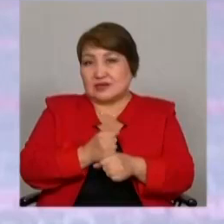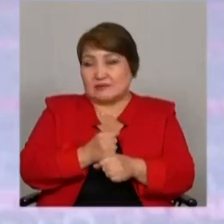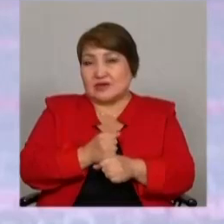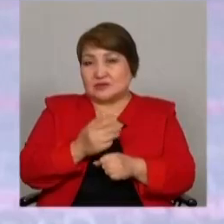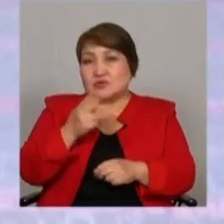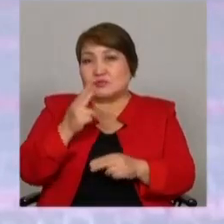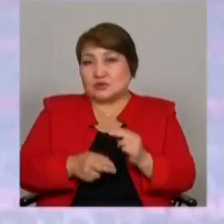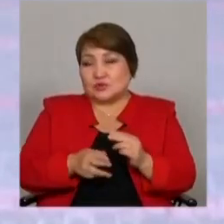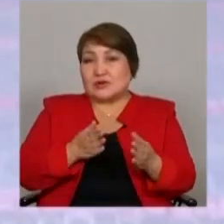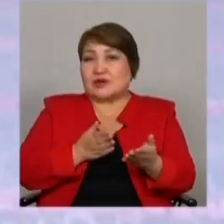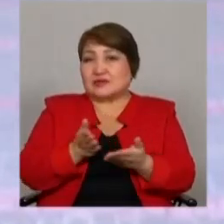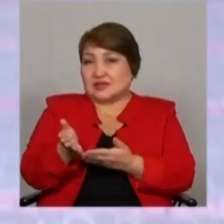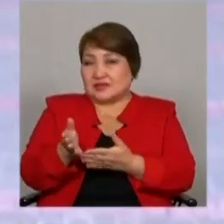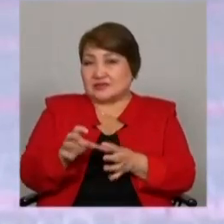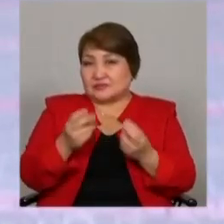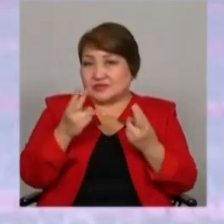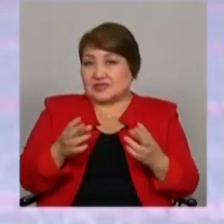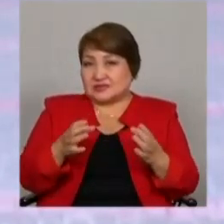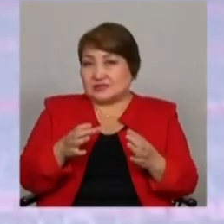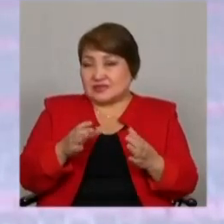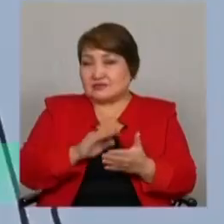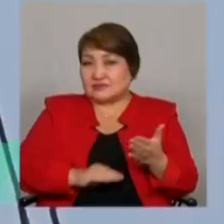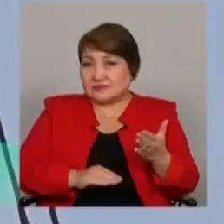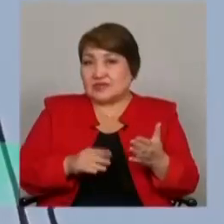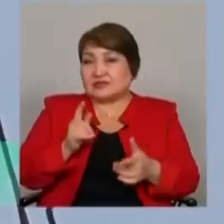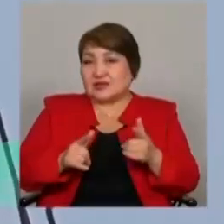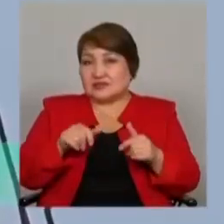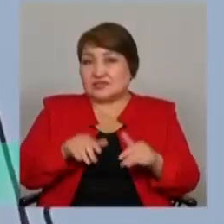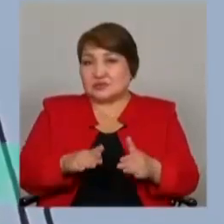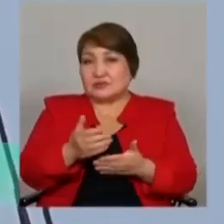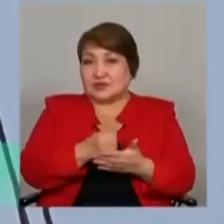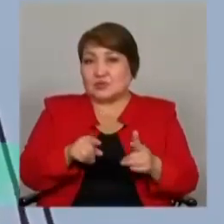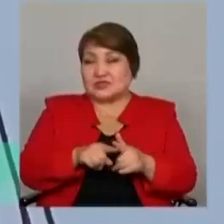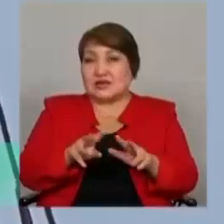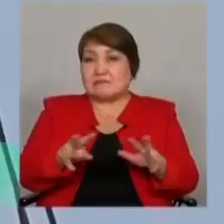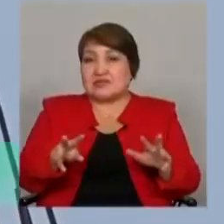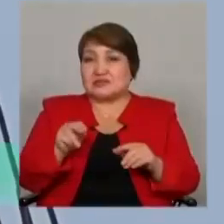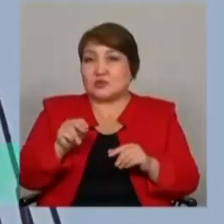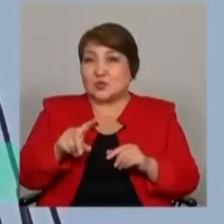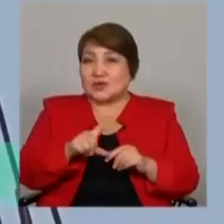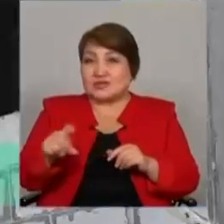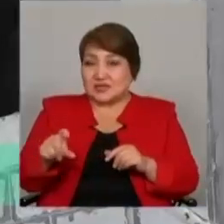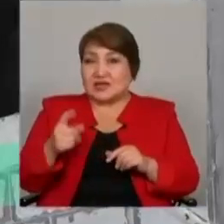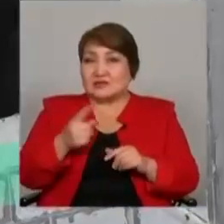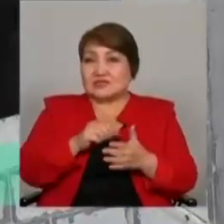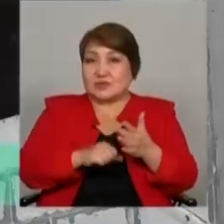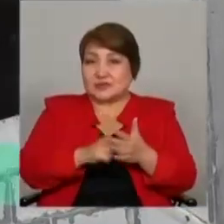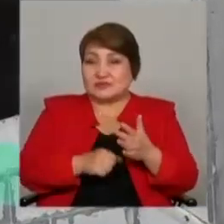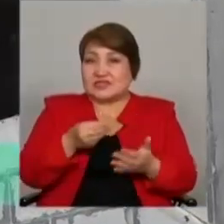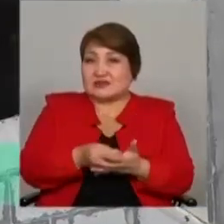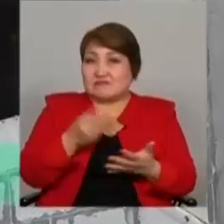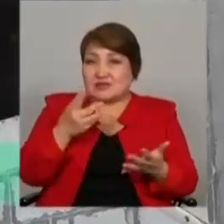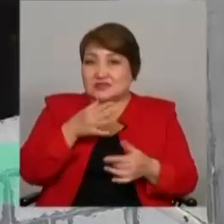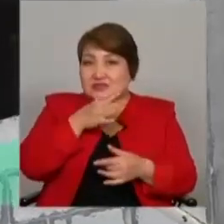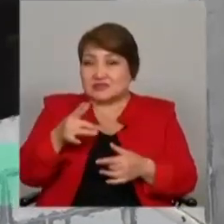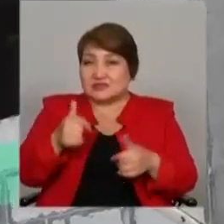тізімді арнайы жасақтап, нақты шешімдер қабылдасақ. Осылайша министрлік өкілі атап өткен себептің бірі қымбатшылық кезде тендерге